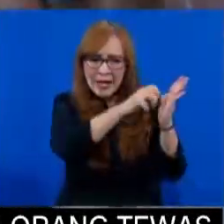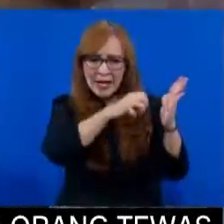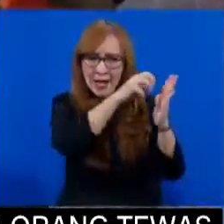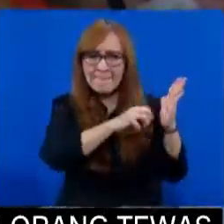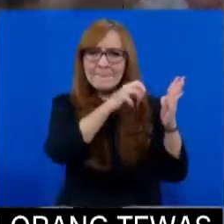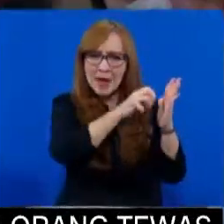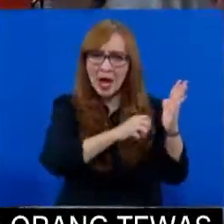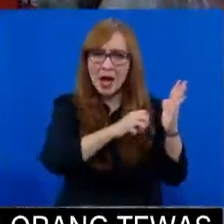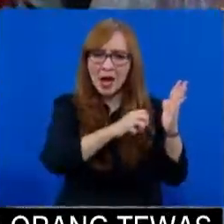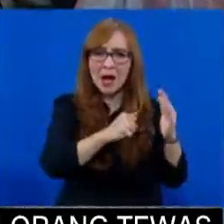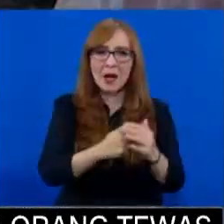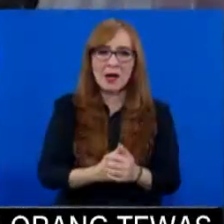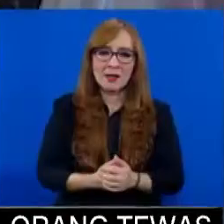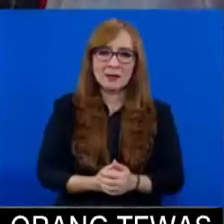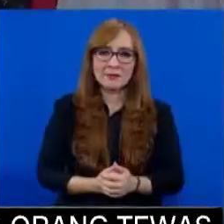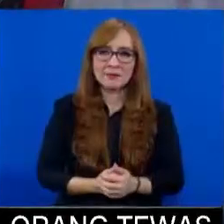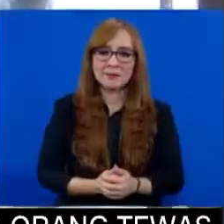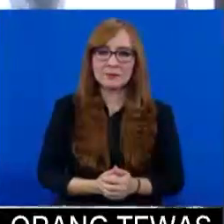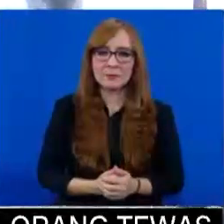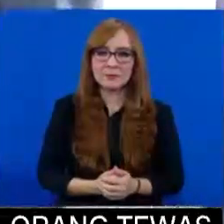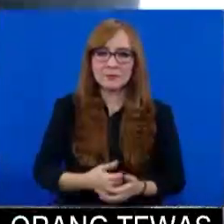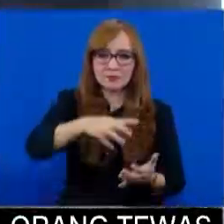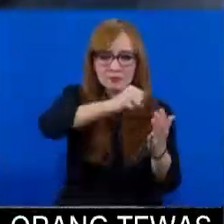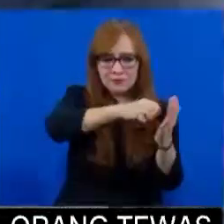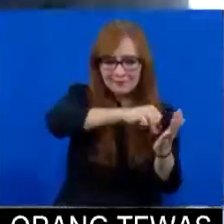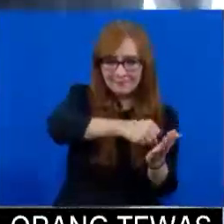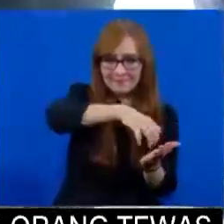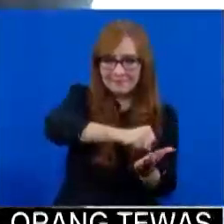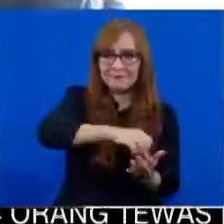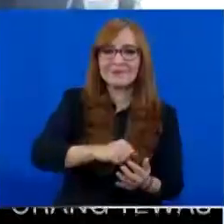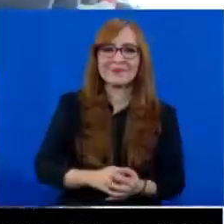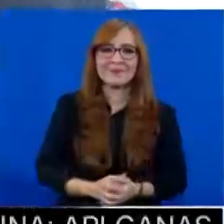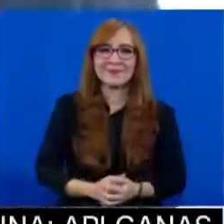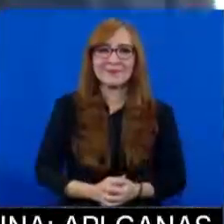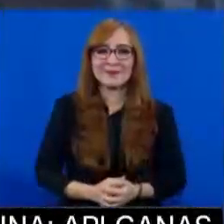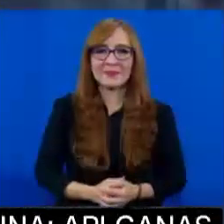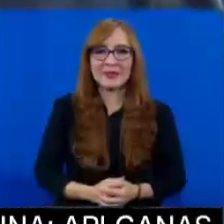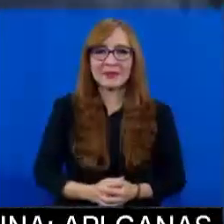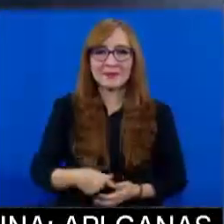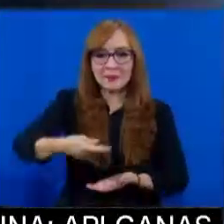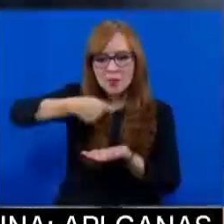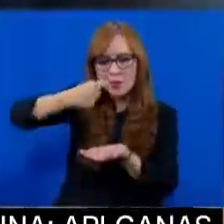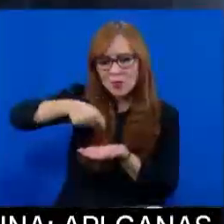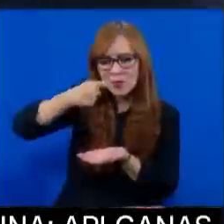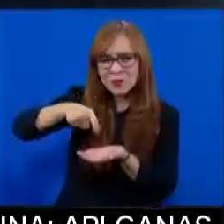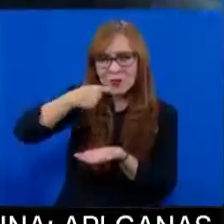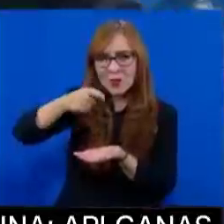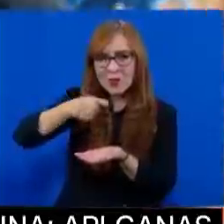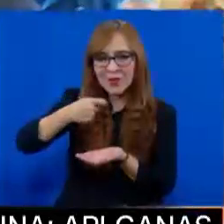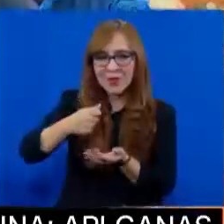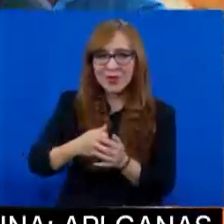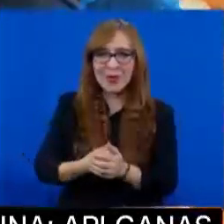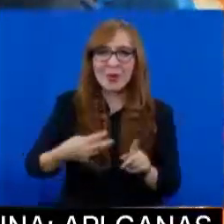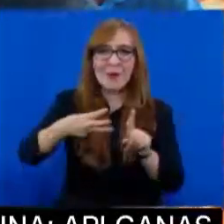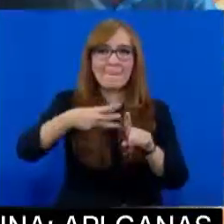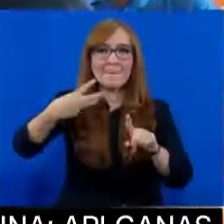ini. Biar gurih, ya ini ciri khas soto Betawi dengan kuah putih dan tekstur sedikit kental. Aduh,